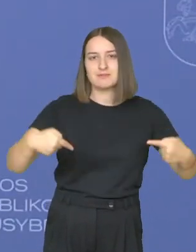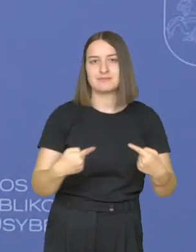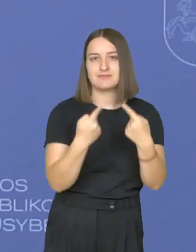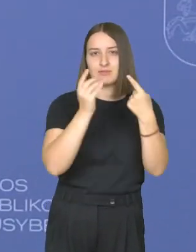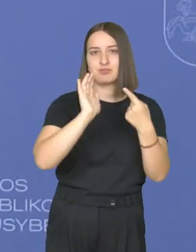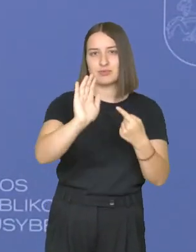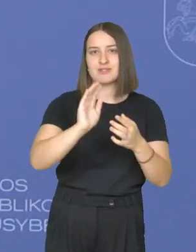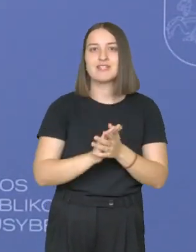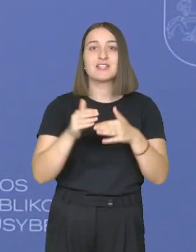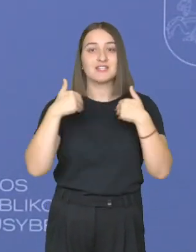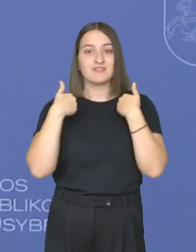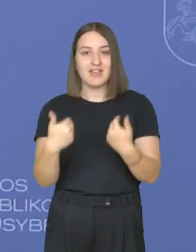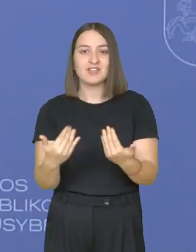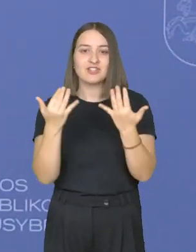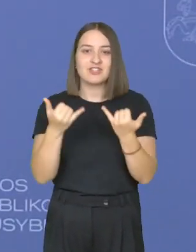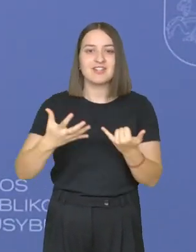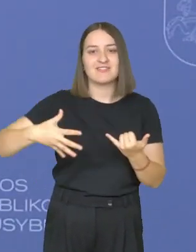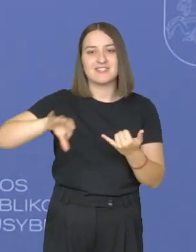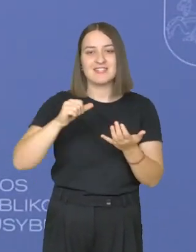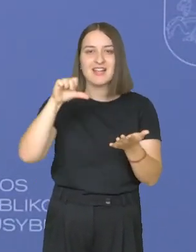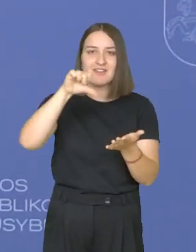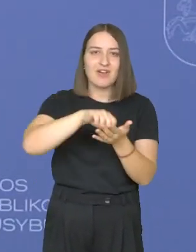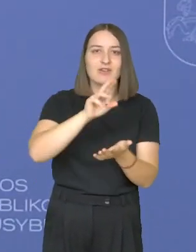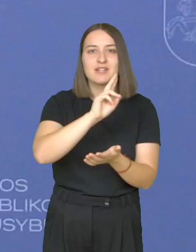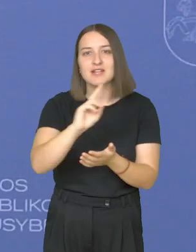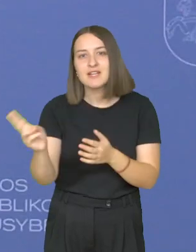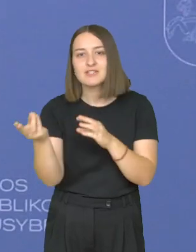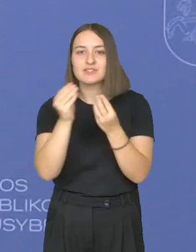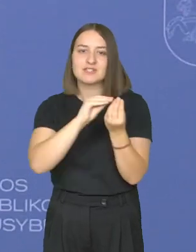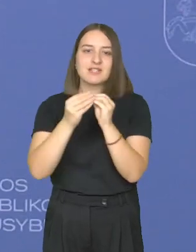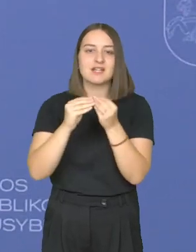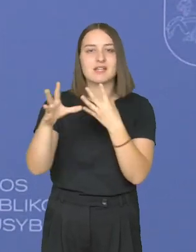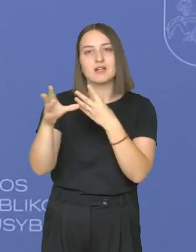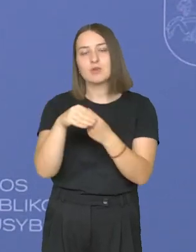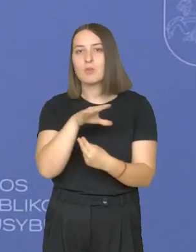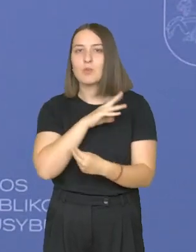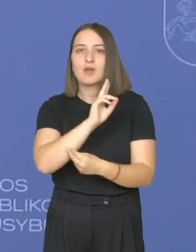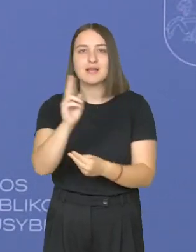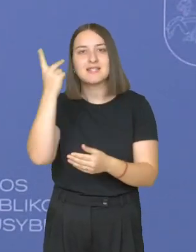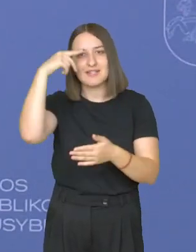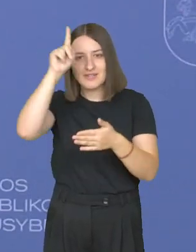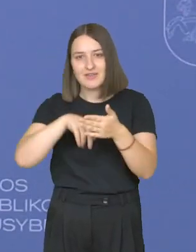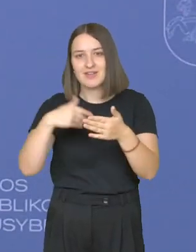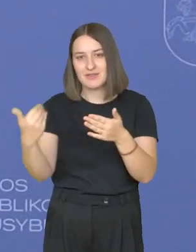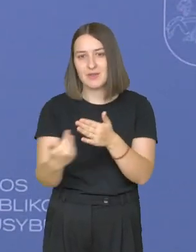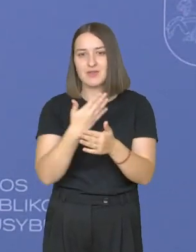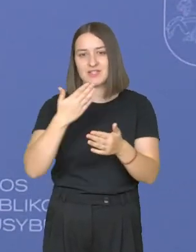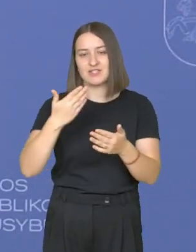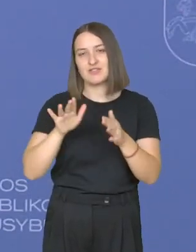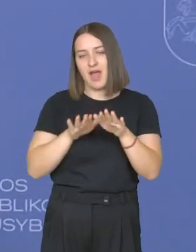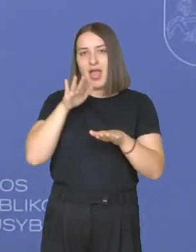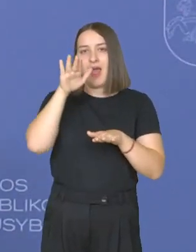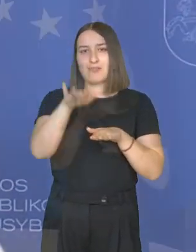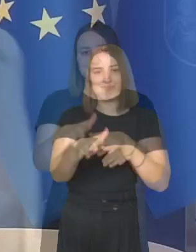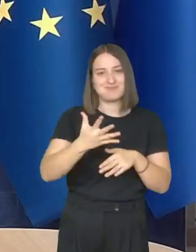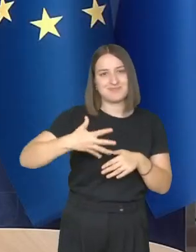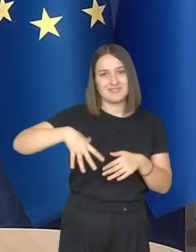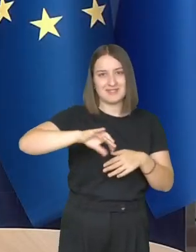dienos dalyvius derybininkus ir tikiu kad tai naujas žingsnis a mum visiem